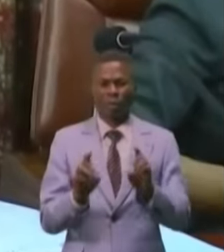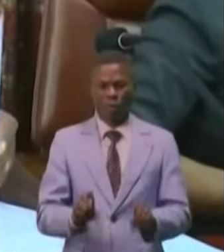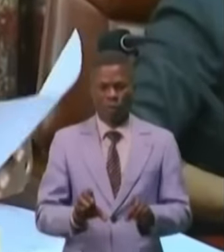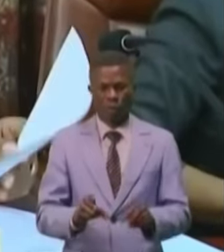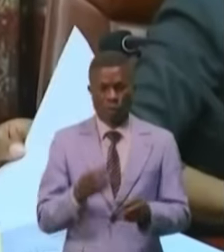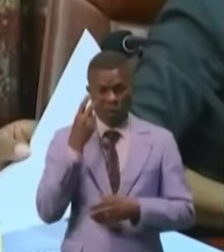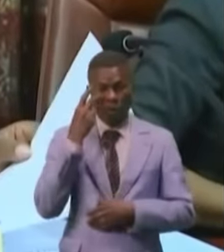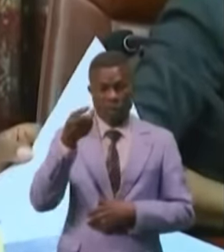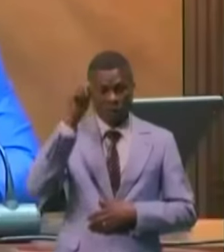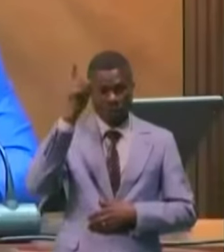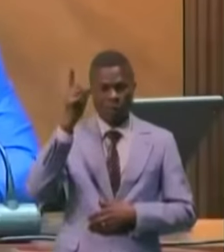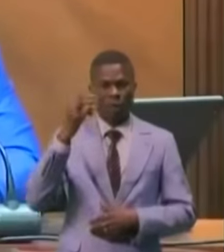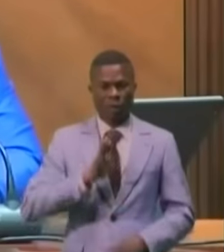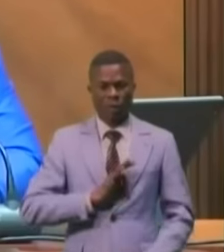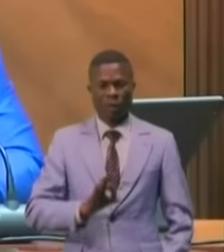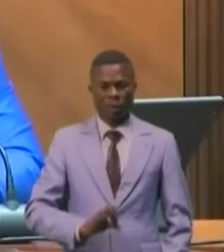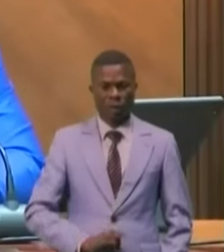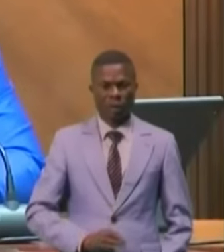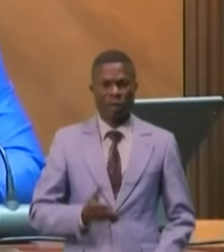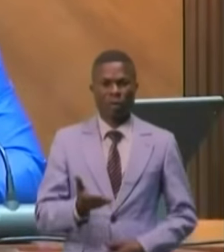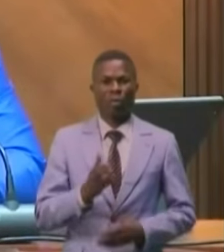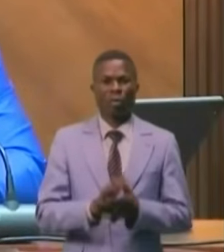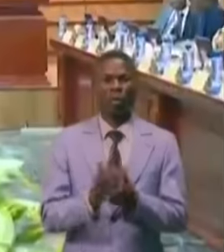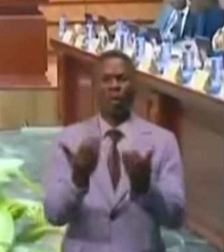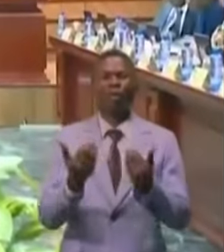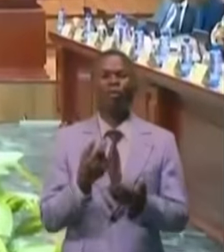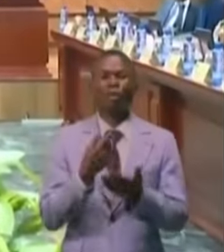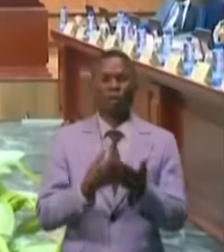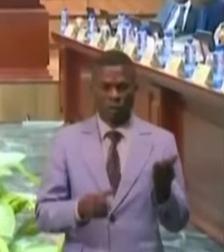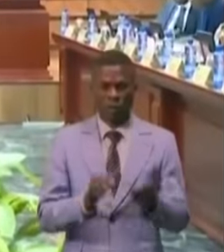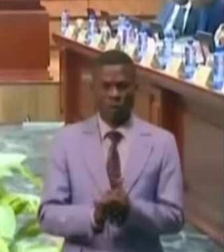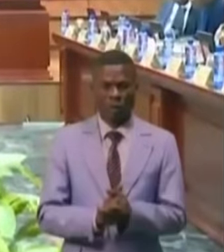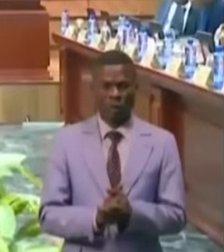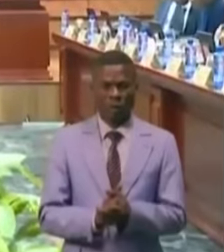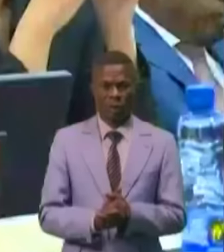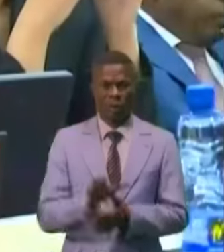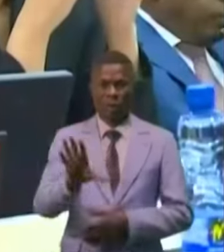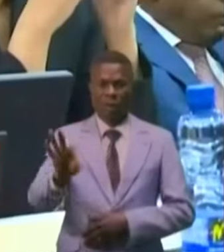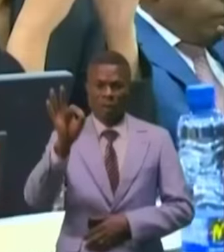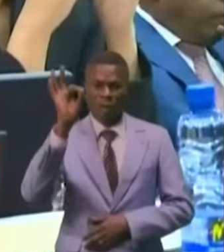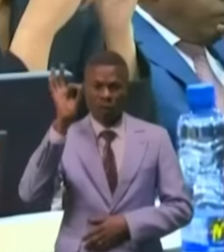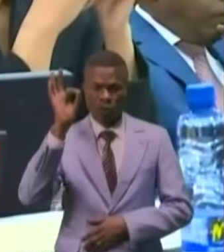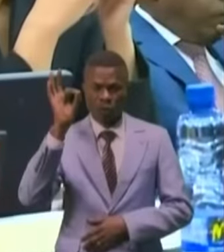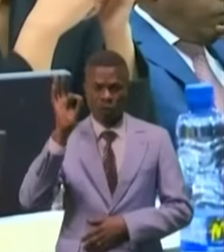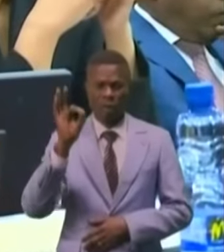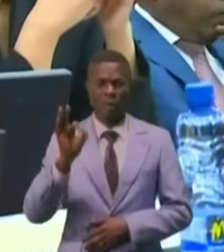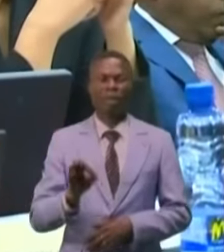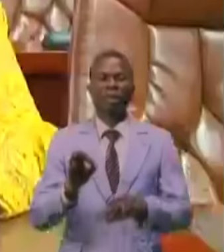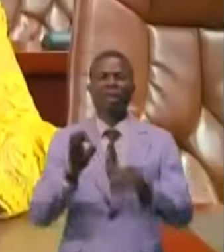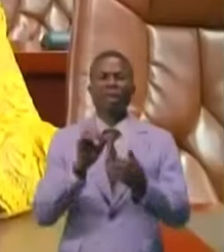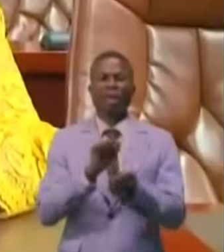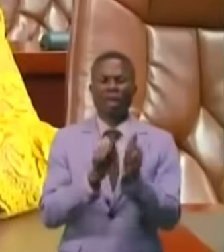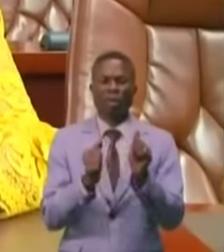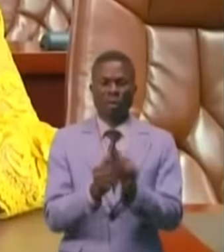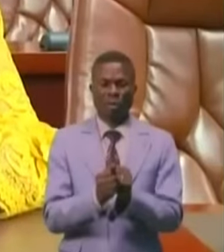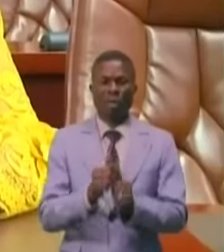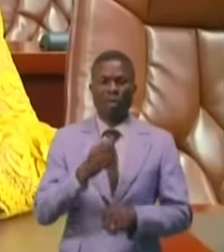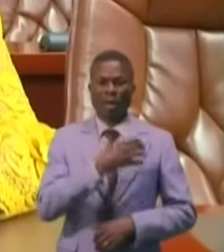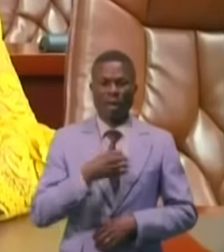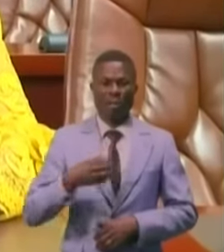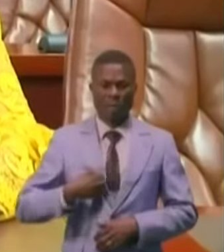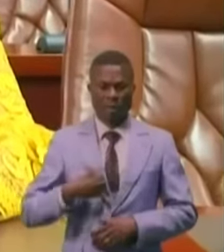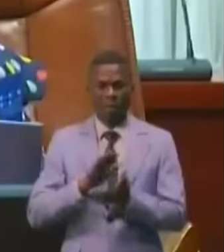vision du chef de l'État, Félix-Antoine Tshisekedi Tshilombo, désigné par ses pairs champion de la masculinité positive, il est capital